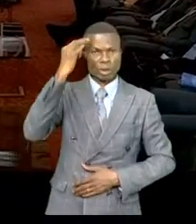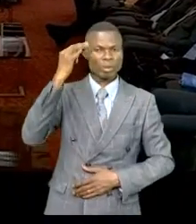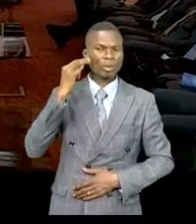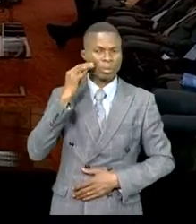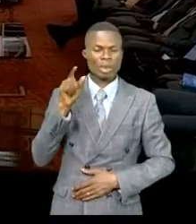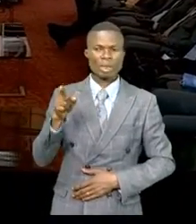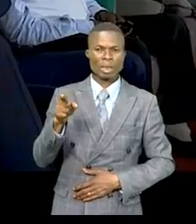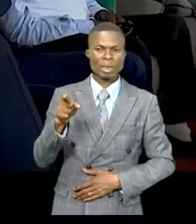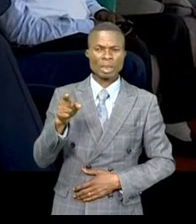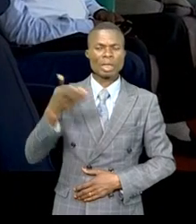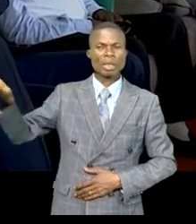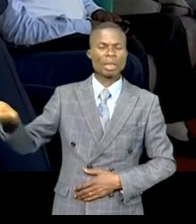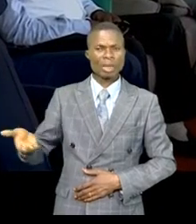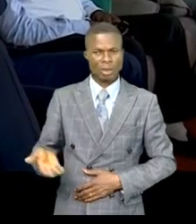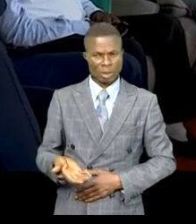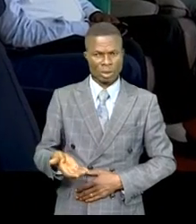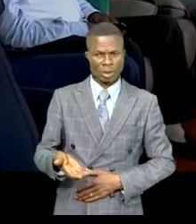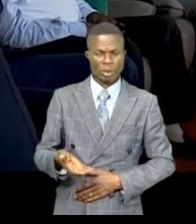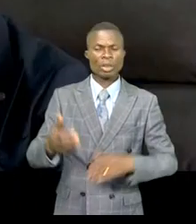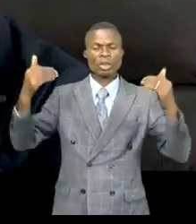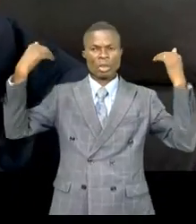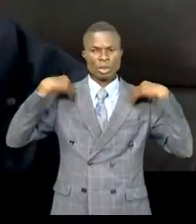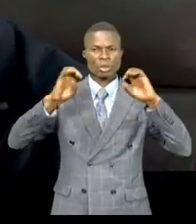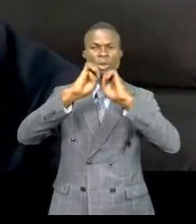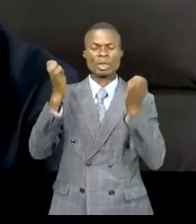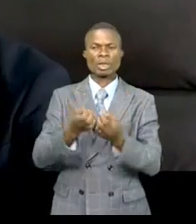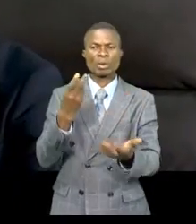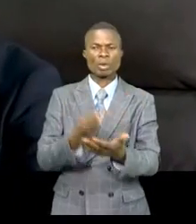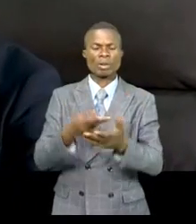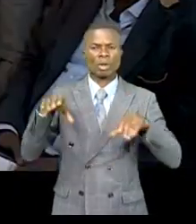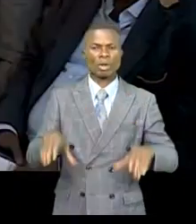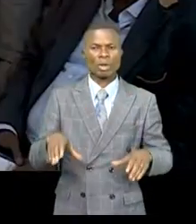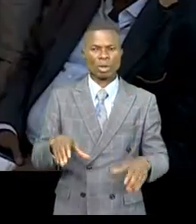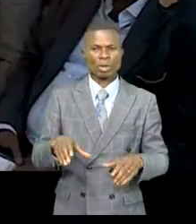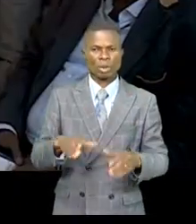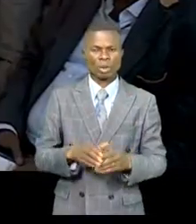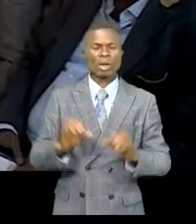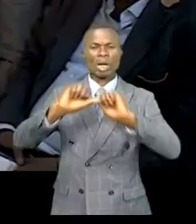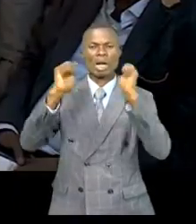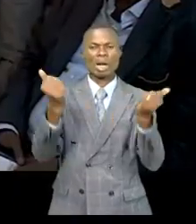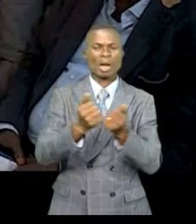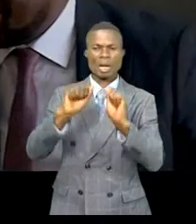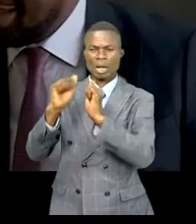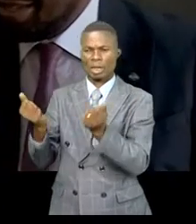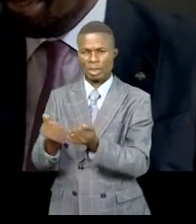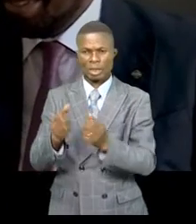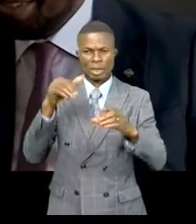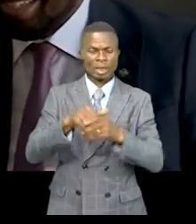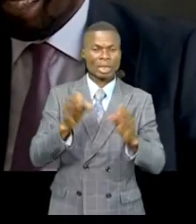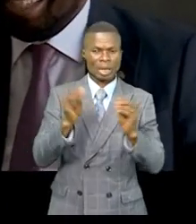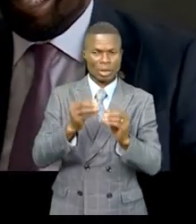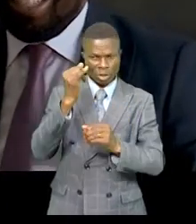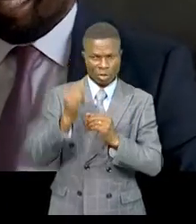Konde Chembo a reçu les dirigeants de clubs de football du Congo réunis en association. Au menu de leur entretien,